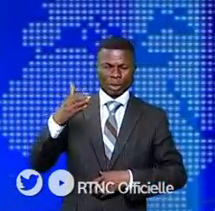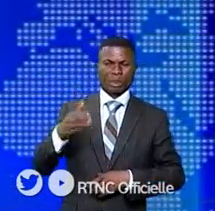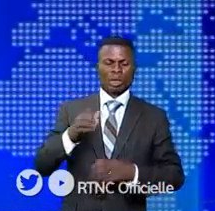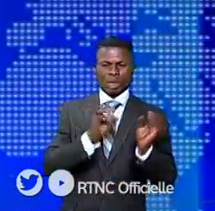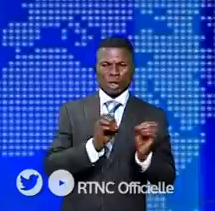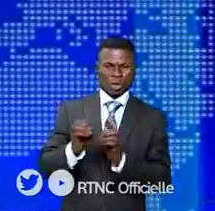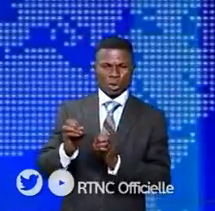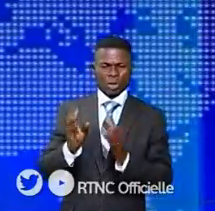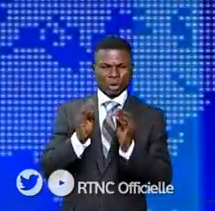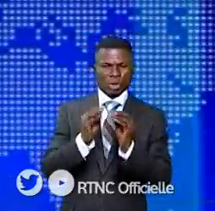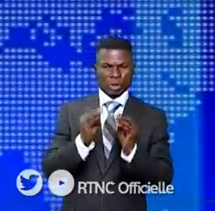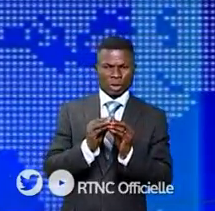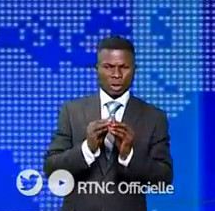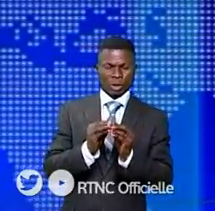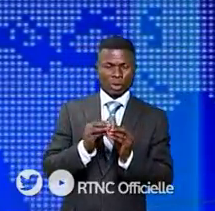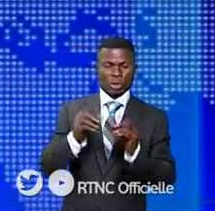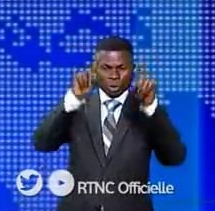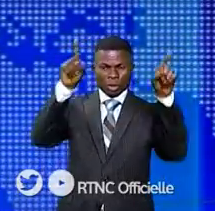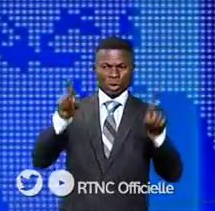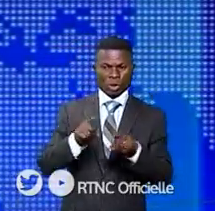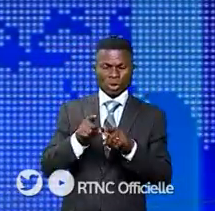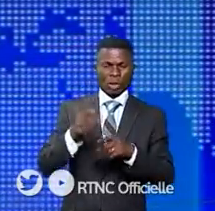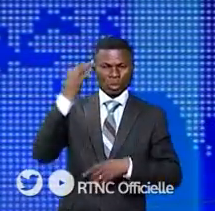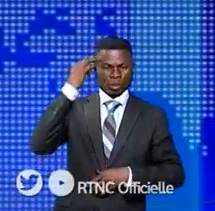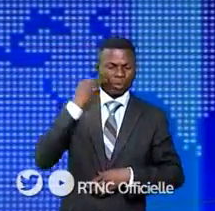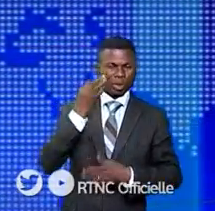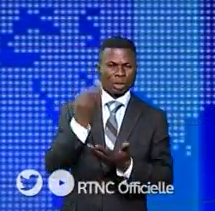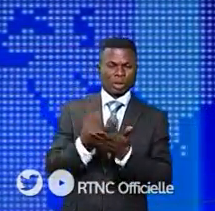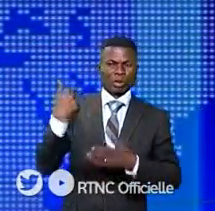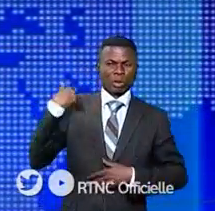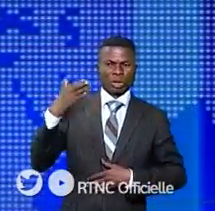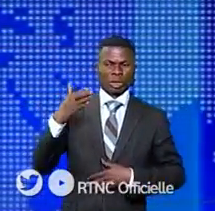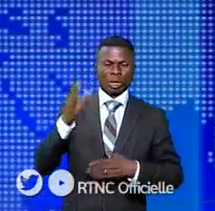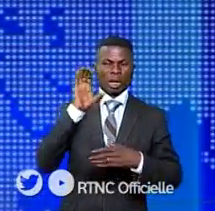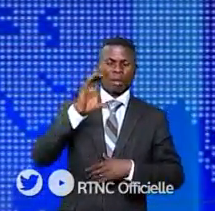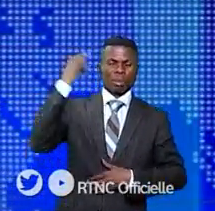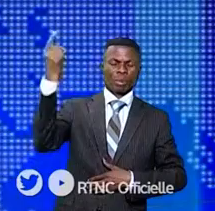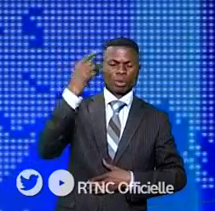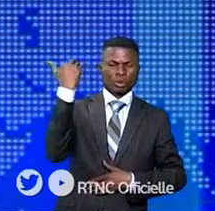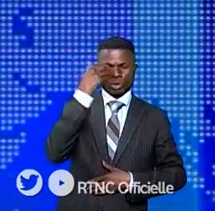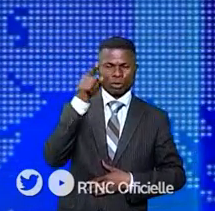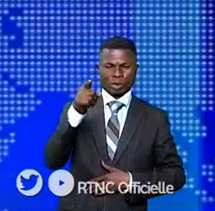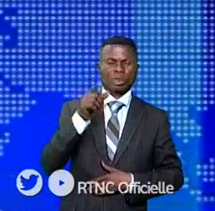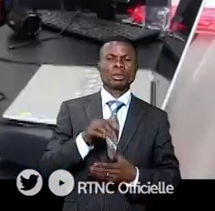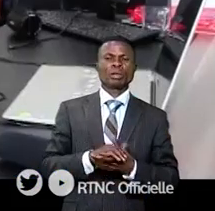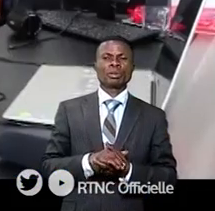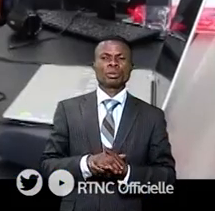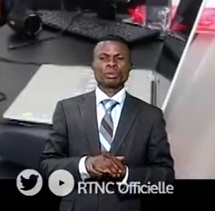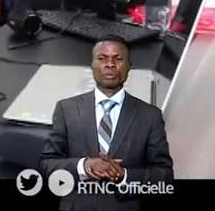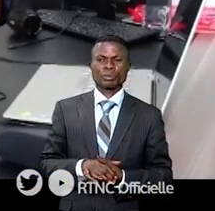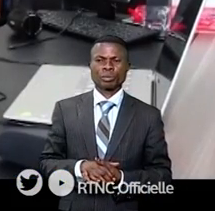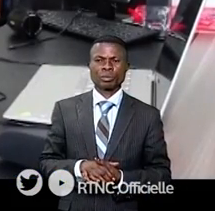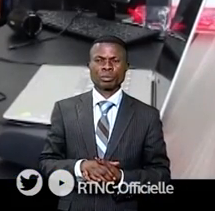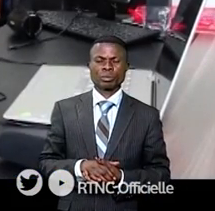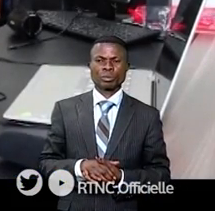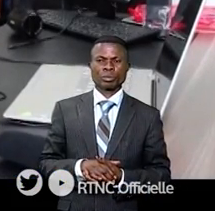l'objet d'une réunion par visioconférence entre la ministre de la fonction publique et la Banque mondiale, Séverine Katanda.